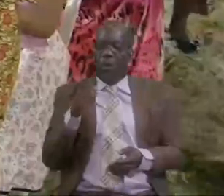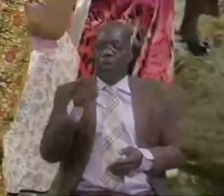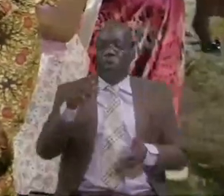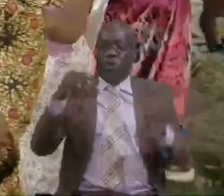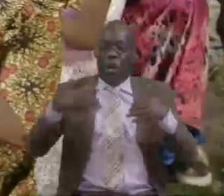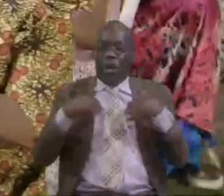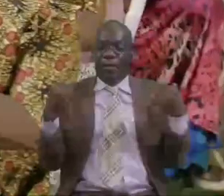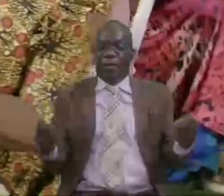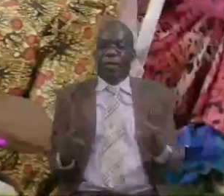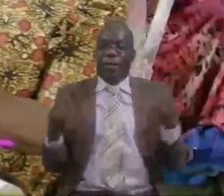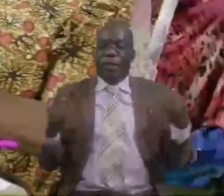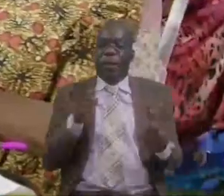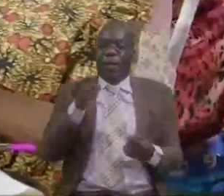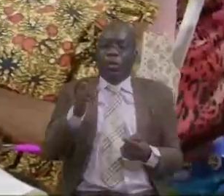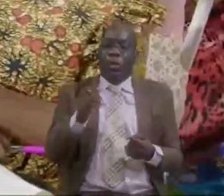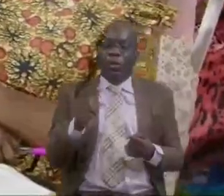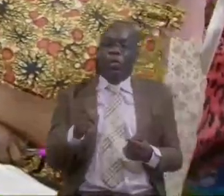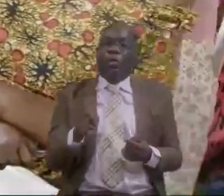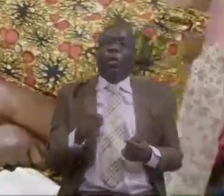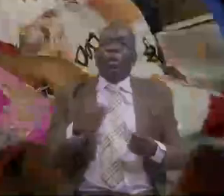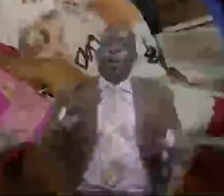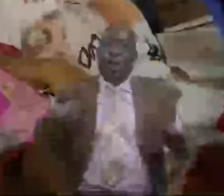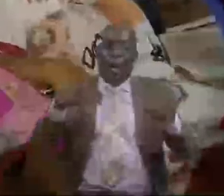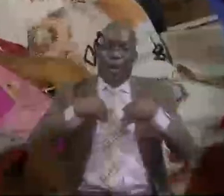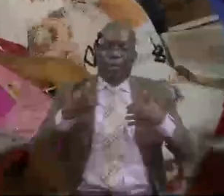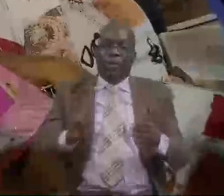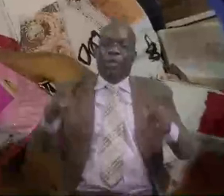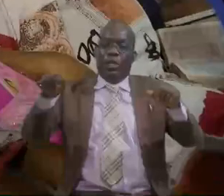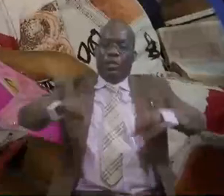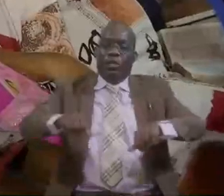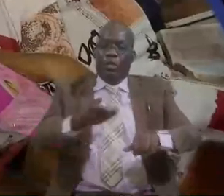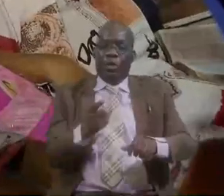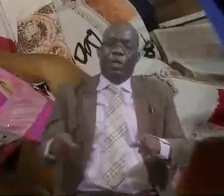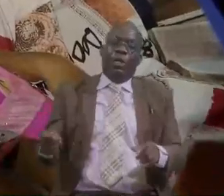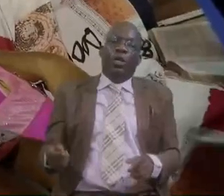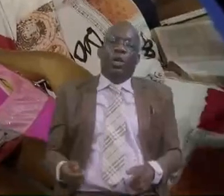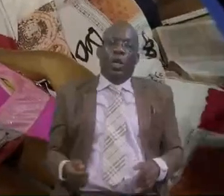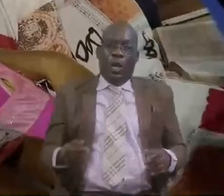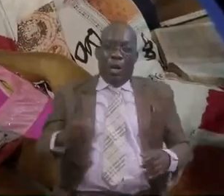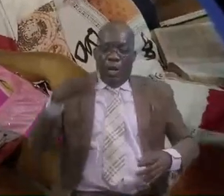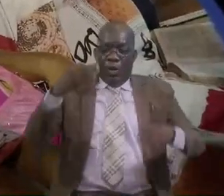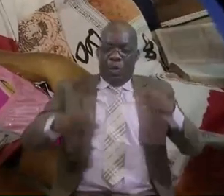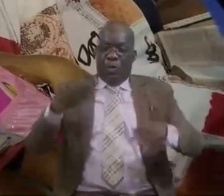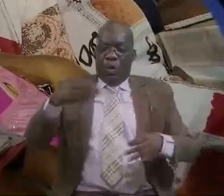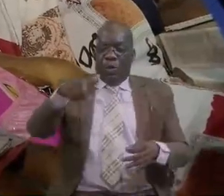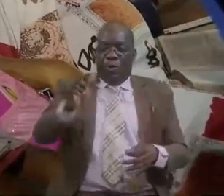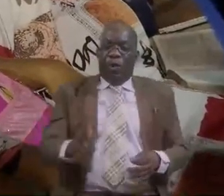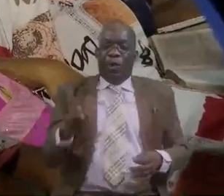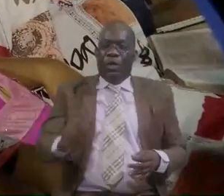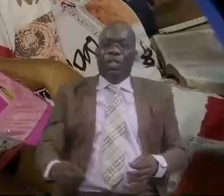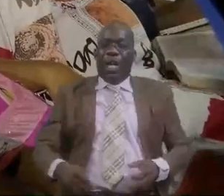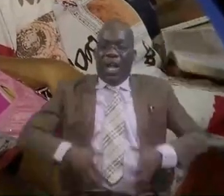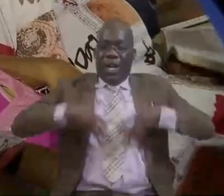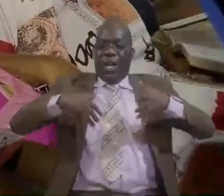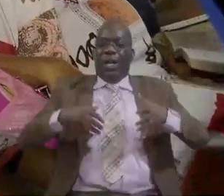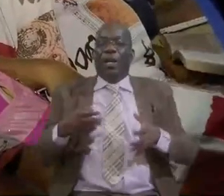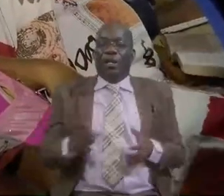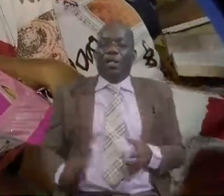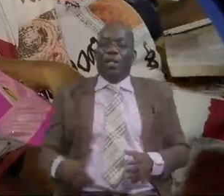Parce que tu as péché, tu portes la condamnation du Dieu Tout-Puissant, la